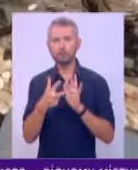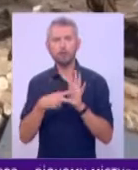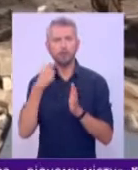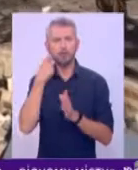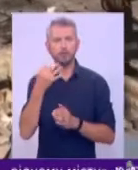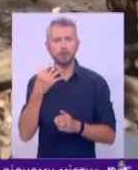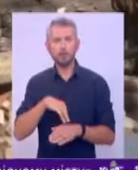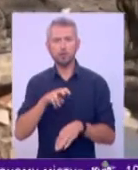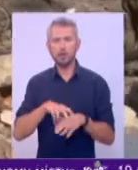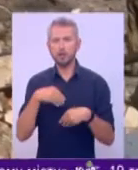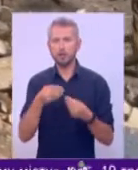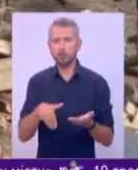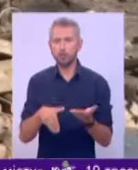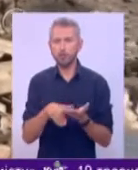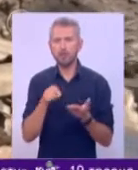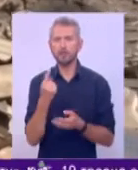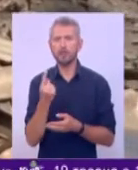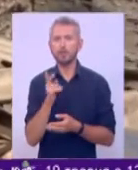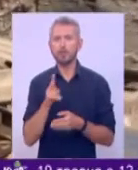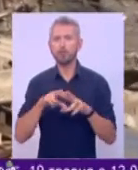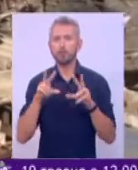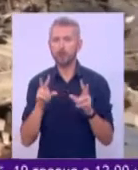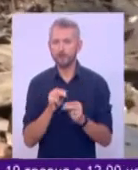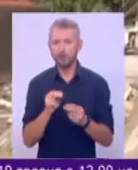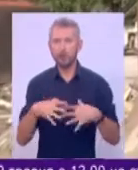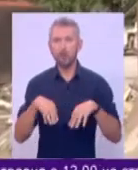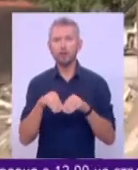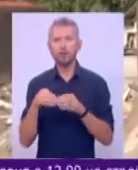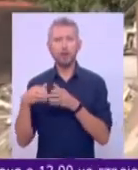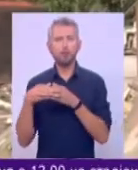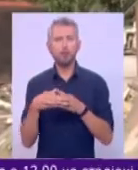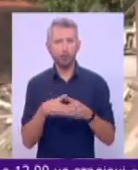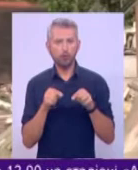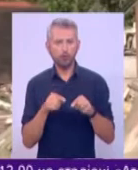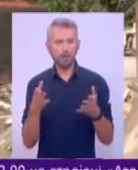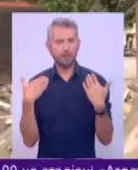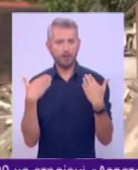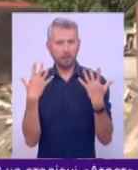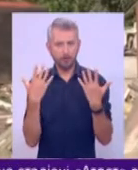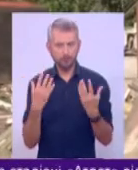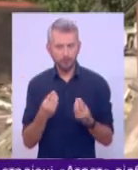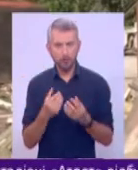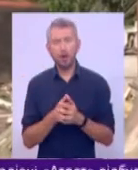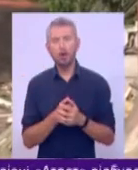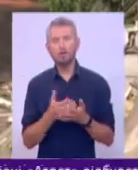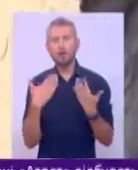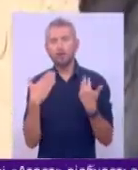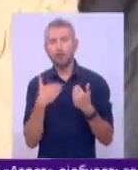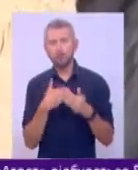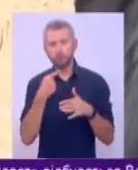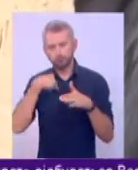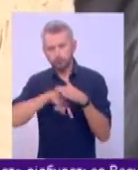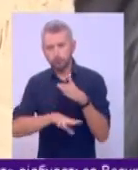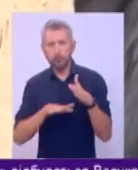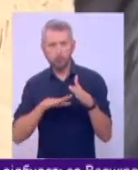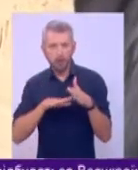медики надали допомогу, і він єдиний, кому пощастило. Родина приїхала у Троїцьке на дачу. Обстріл перечекали у підвалі, а коли стихло, повернулися